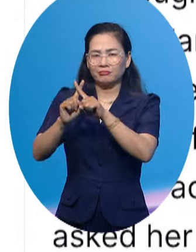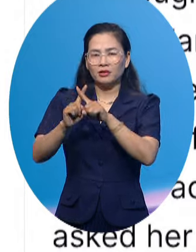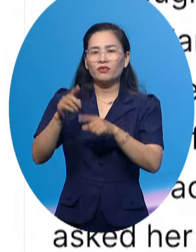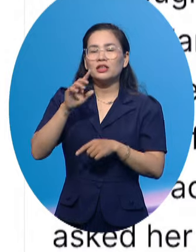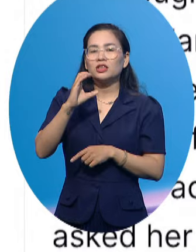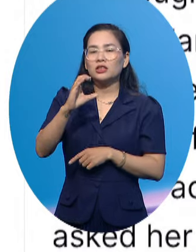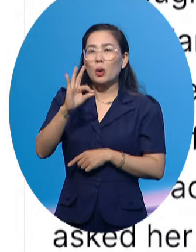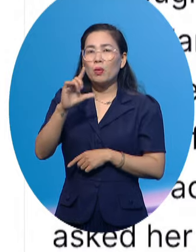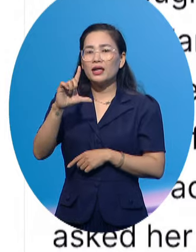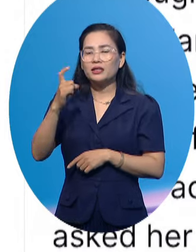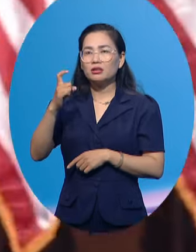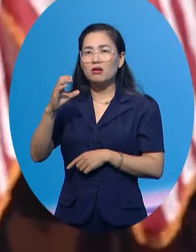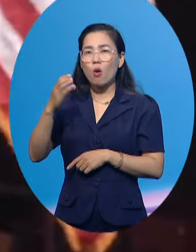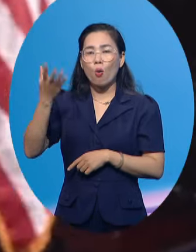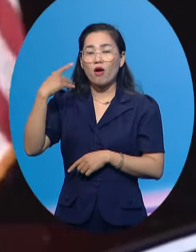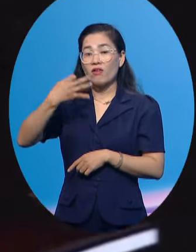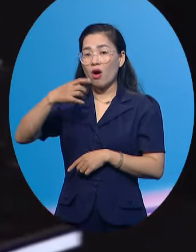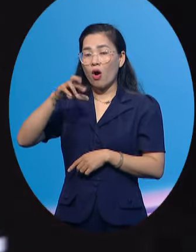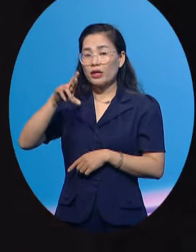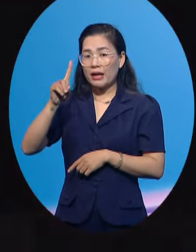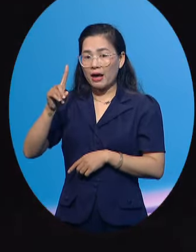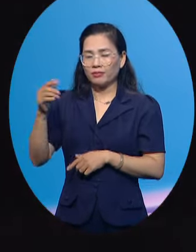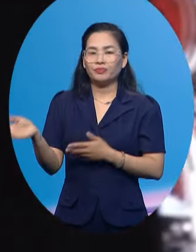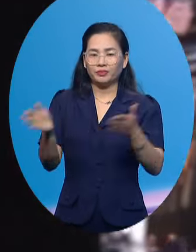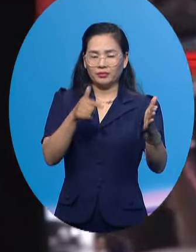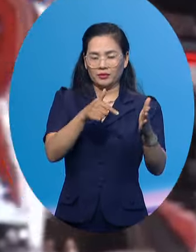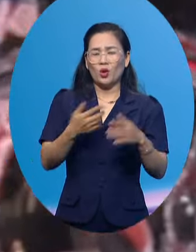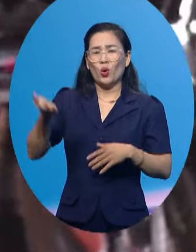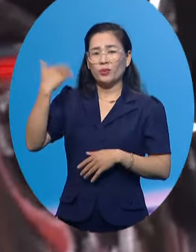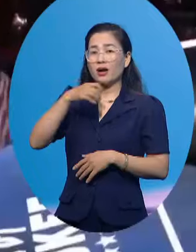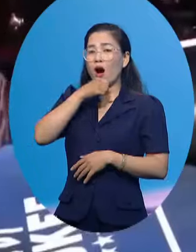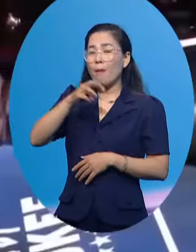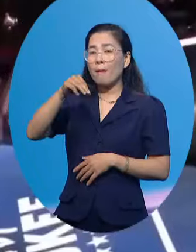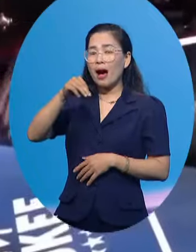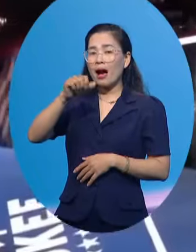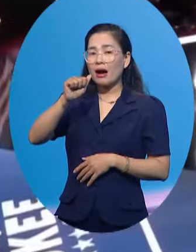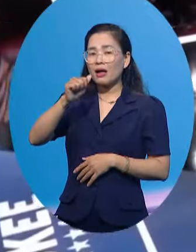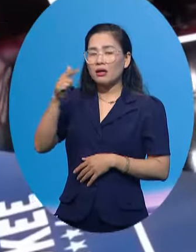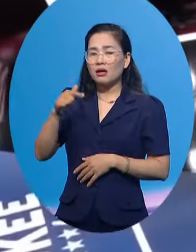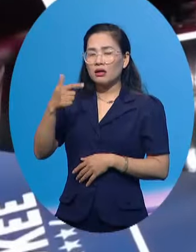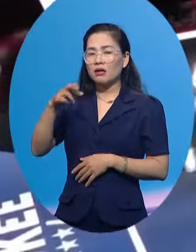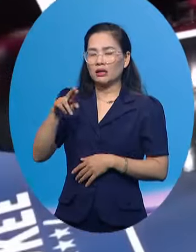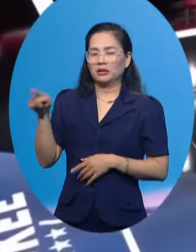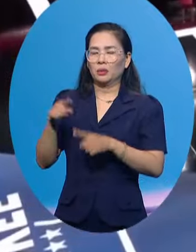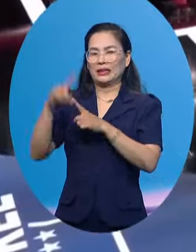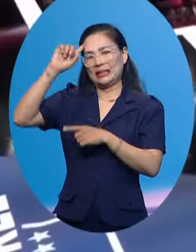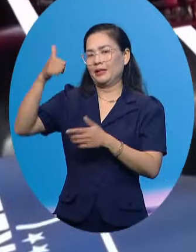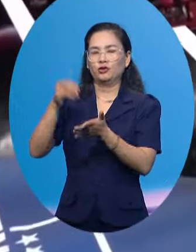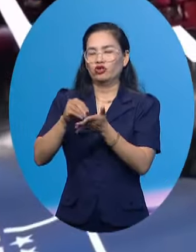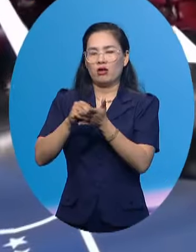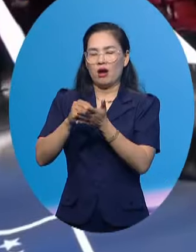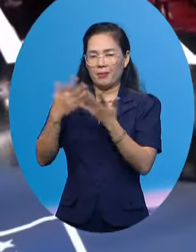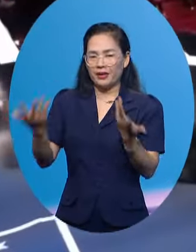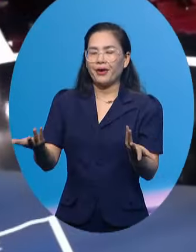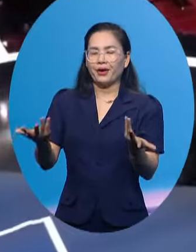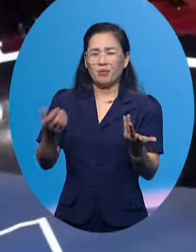trưởng đầu tiên của Florida lý lịch của bà trái ngược với ông KF người ít có kinh nghiệm trong lĩnh vực tư pháp ông KS